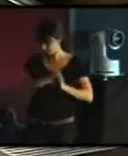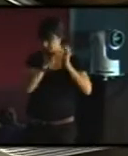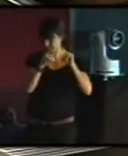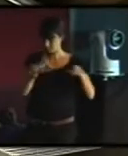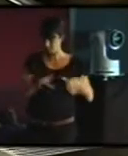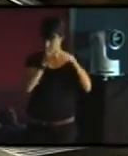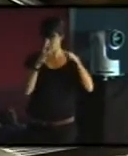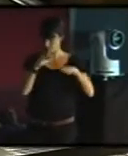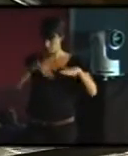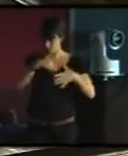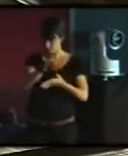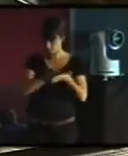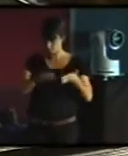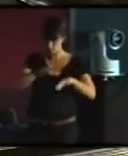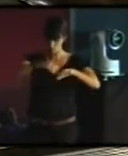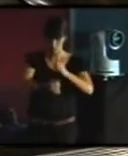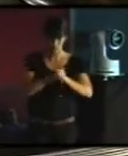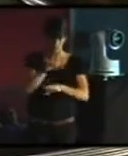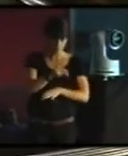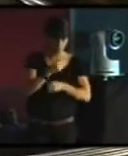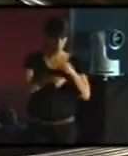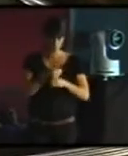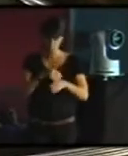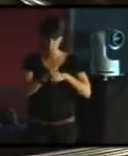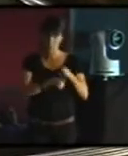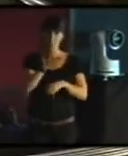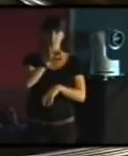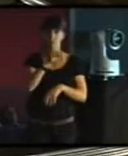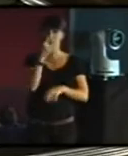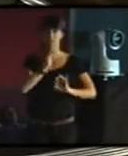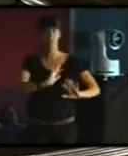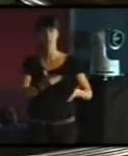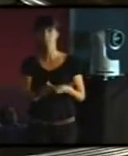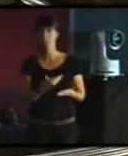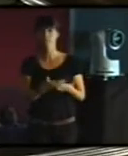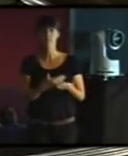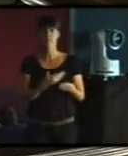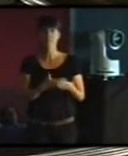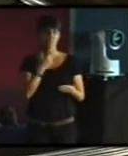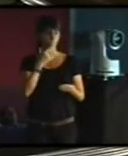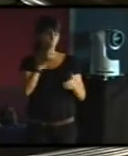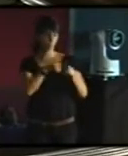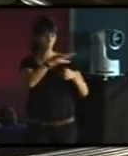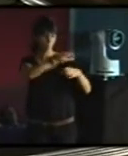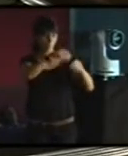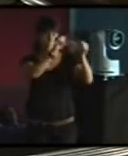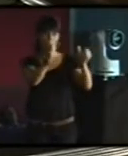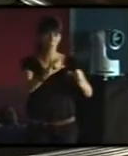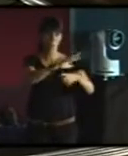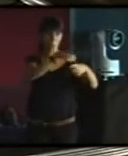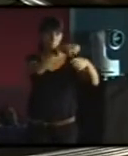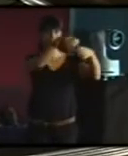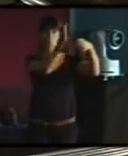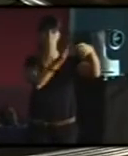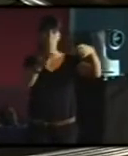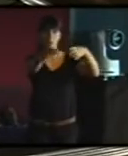50. Et l'association qu'on peut avoir avec une forme totalement différente, c'est Herzog et Demeurant, avec la Elbphilharmonie qui